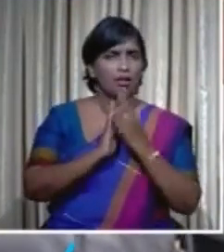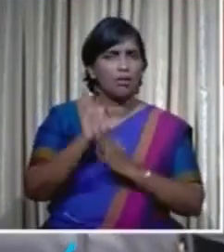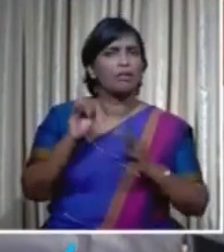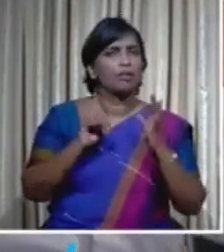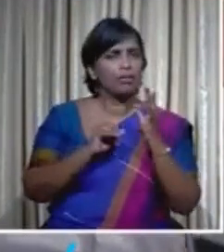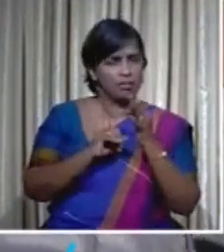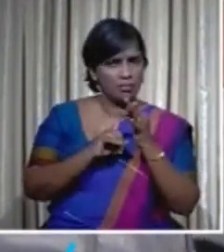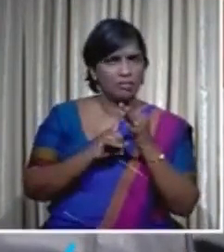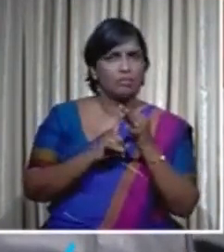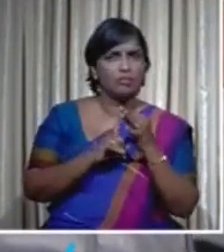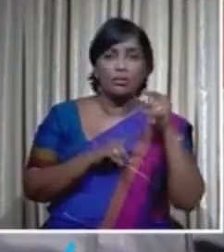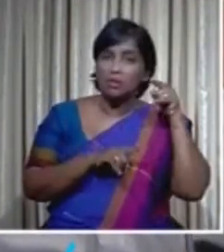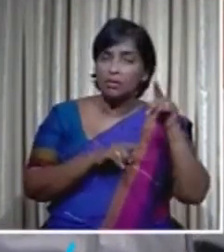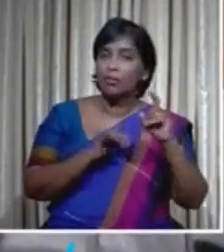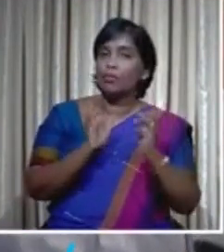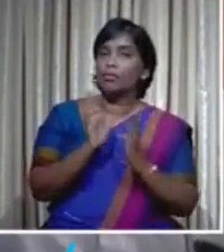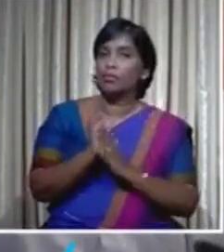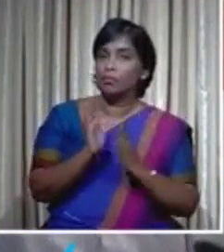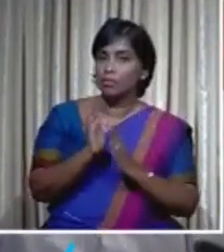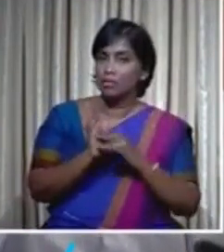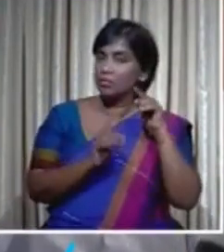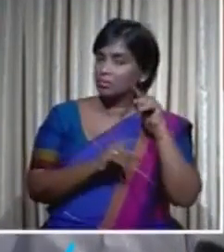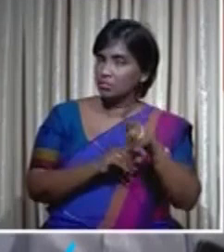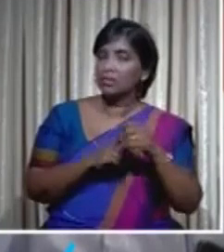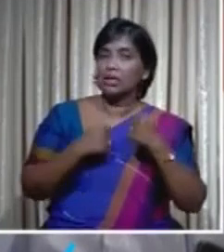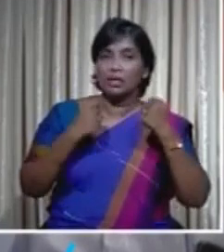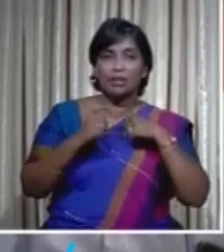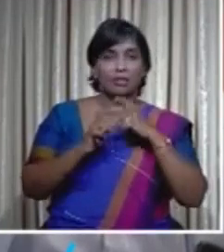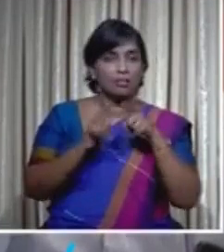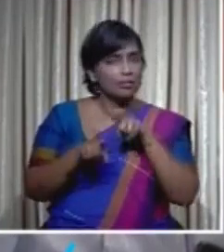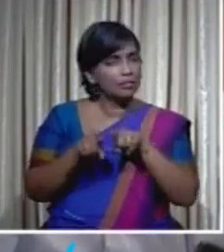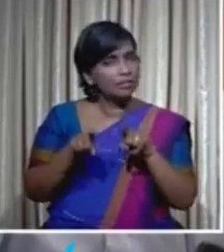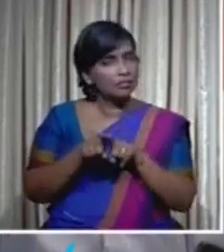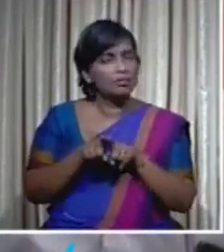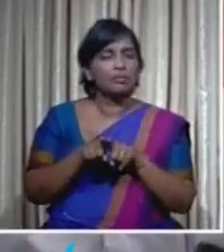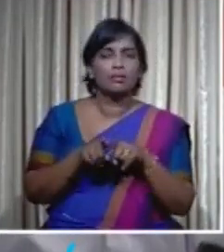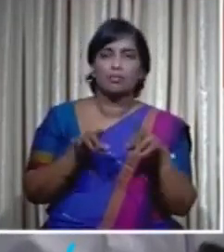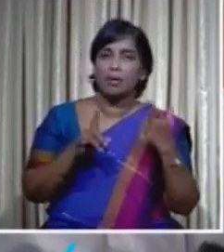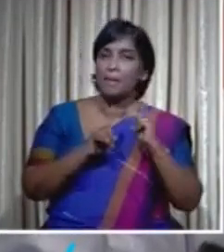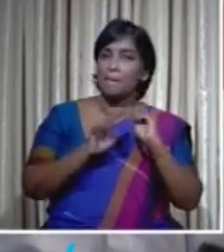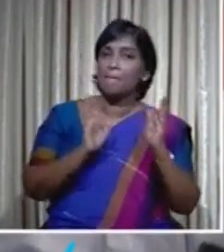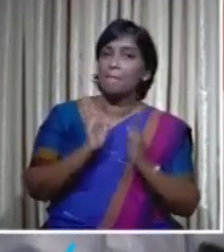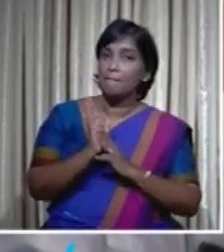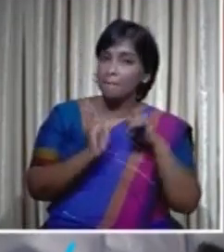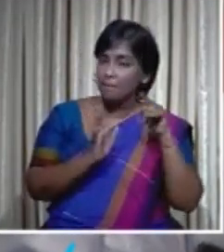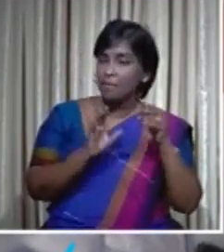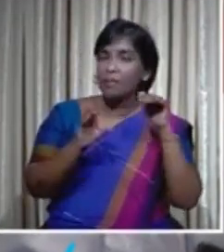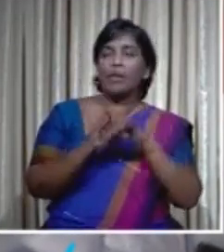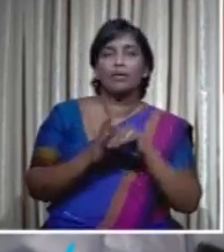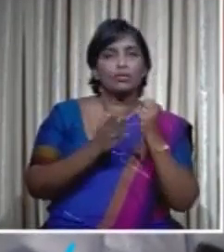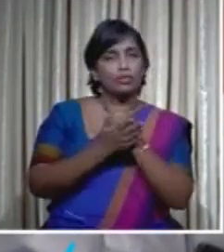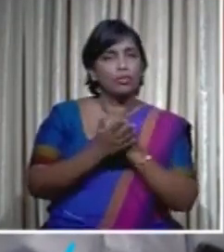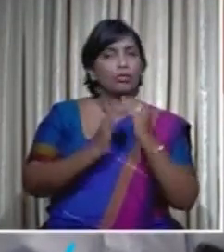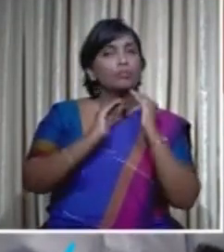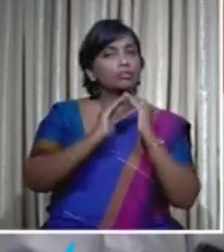ஆணைக்குழுக்களுக்கு கூடவும் சரி, பிரதம அமைச்சருக்கு கீழே இருக்கின்ற ஒவ்வொரு நிறுவனங்களுக்கு கூடவும் சரி, இந்த